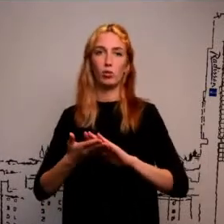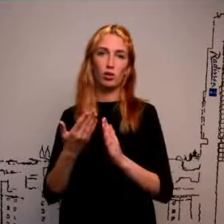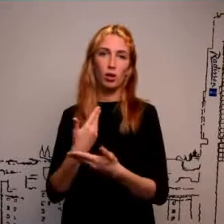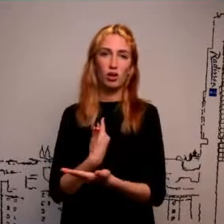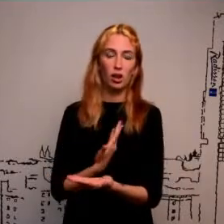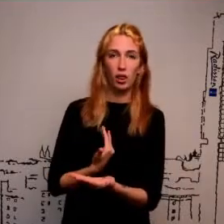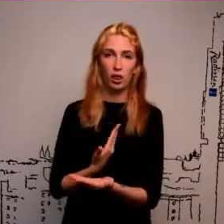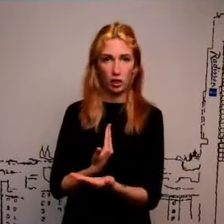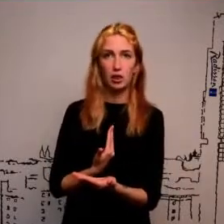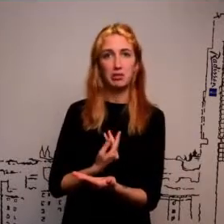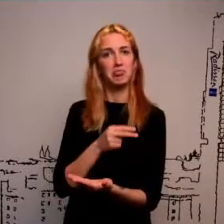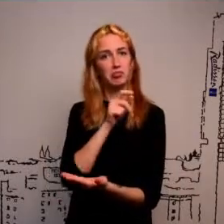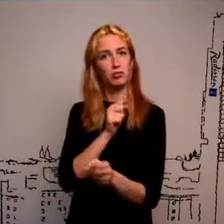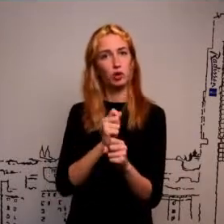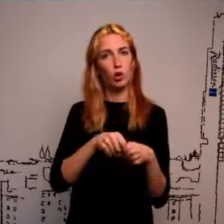saamisel.